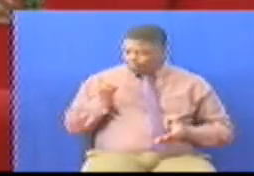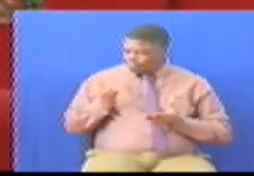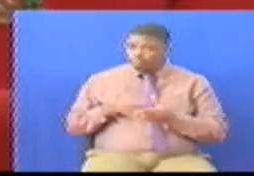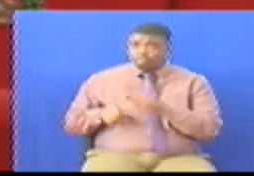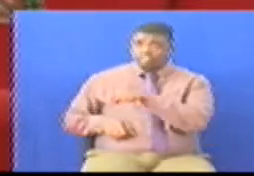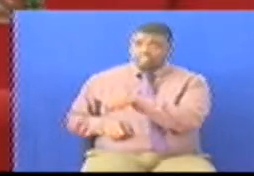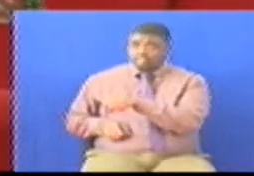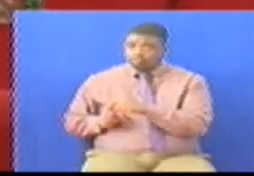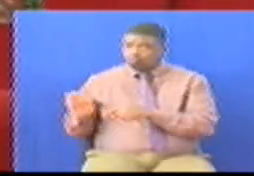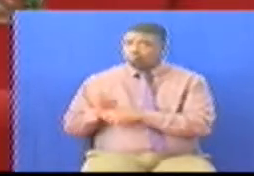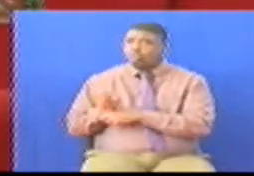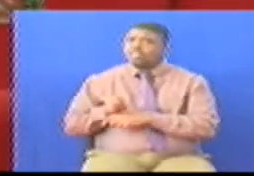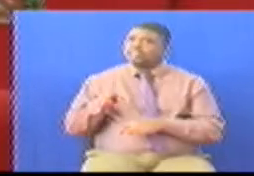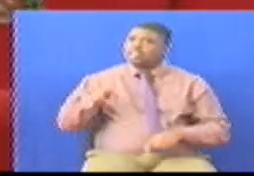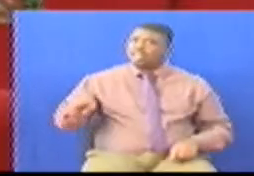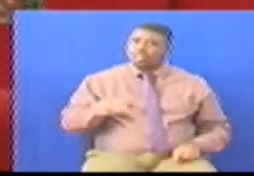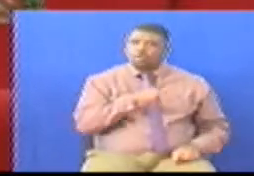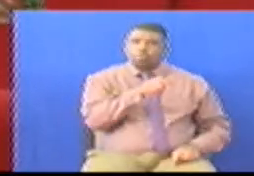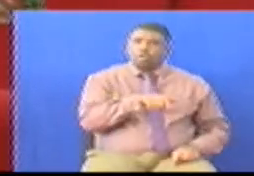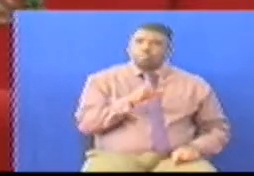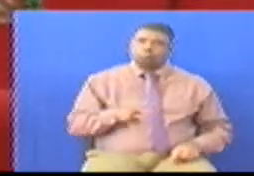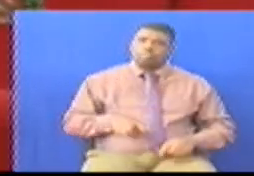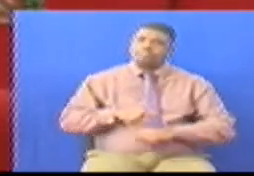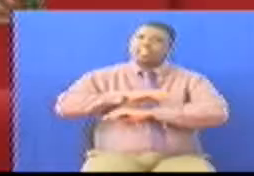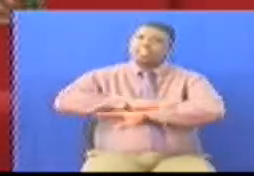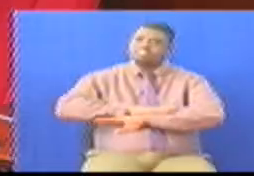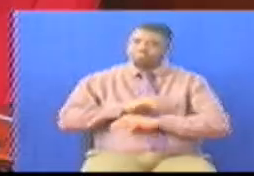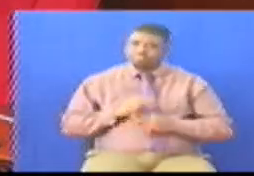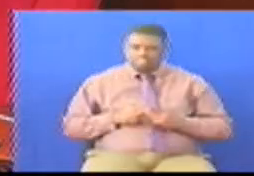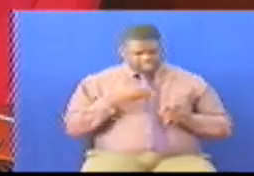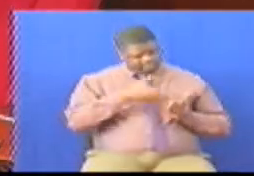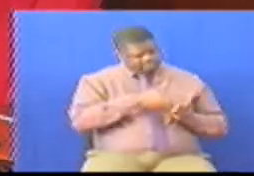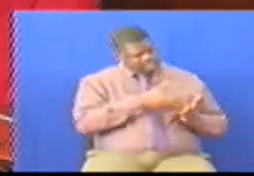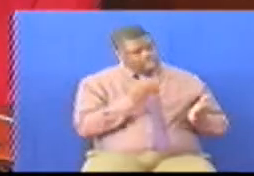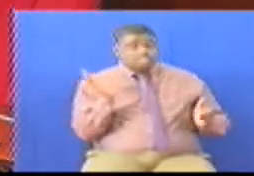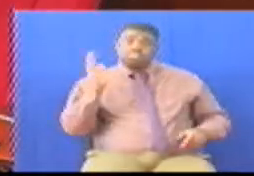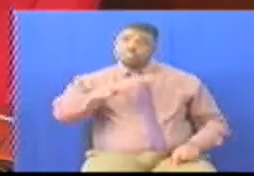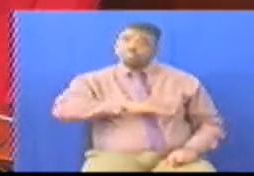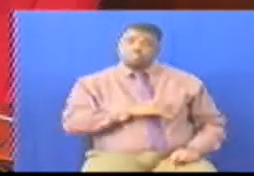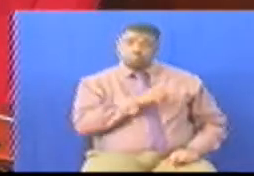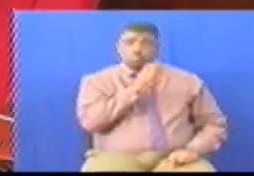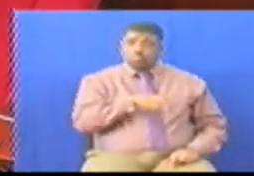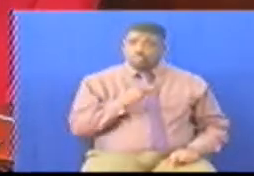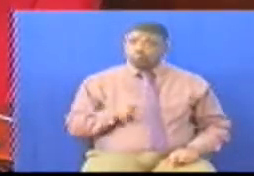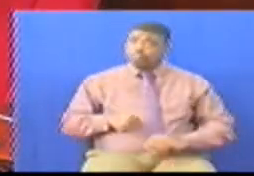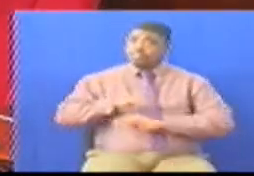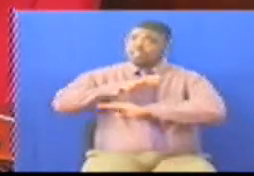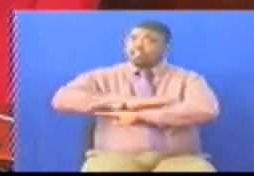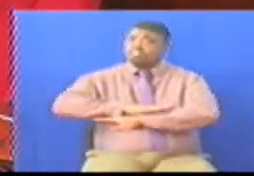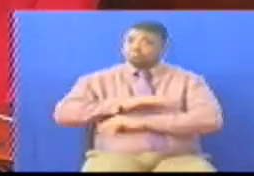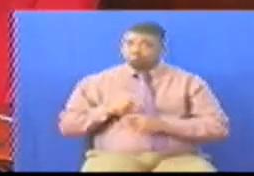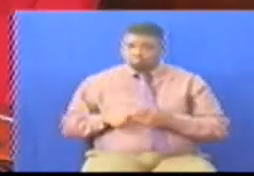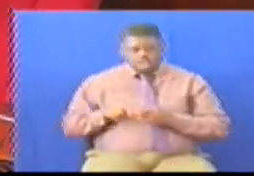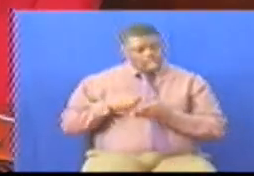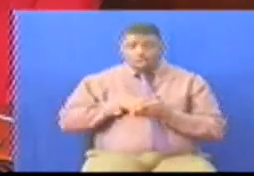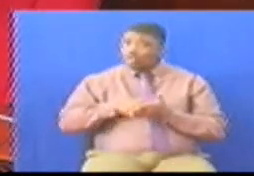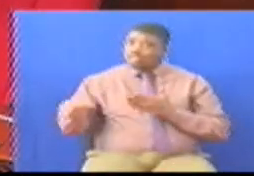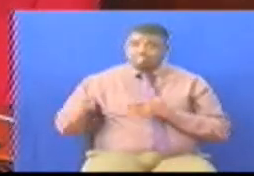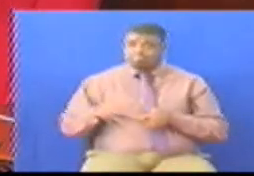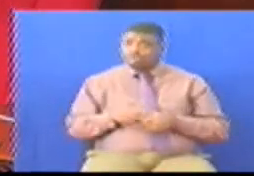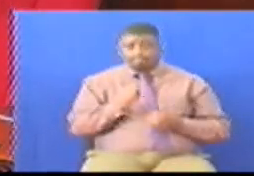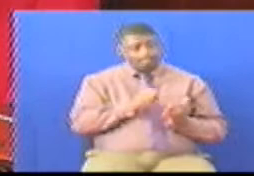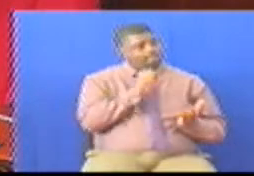tuweze kuwalinda hawa watumishi ambao wameshastaafu. Itafika siku Mheshimiwa Speaker, watumishi ambao wamestaafu hawataweza kulipa mafao